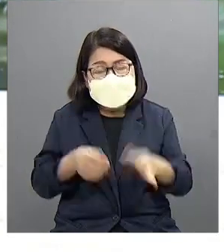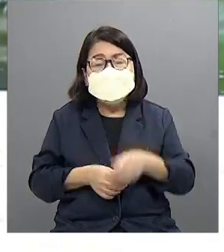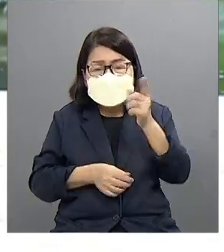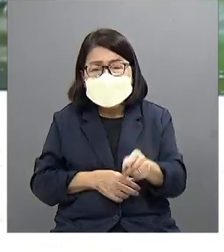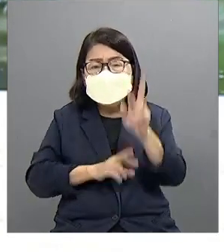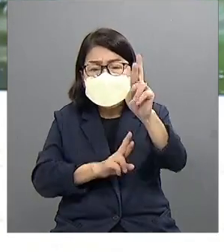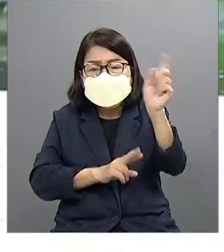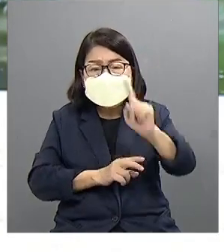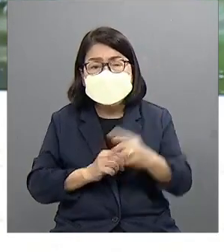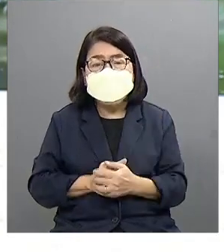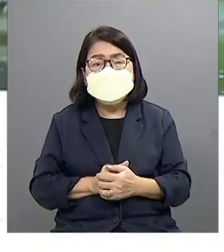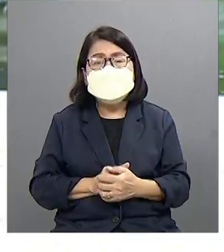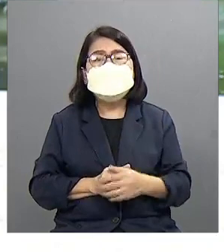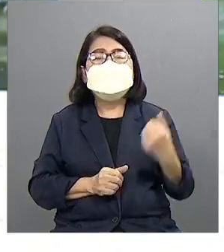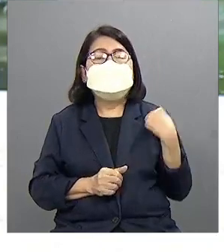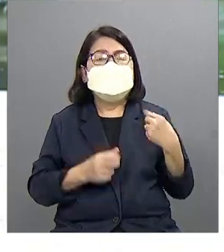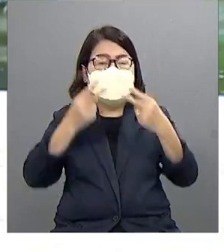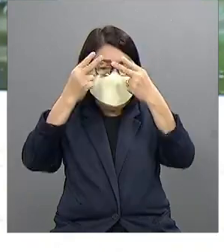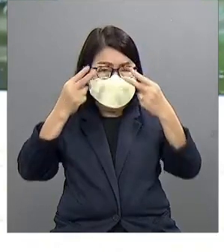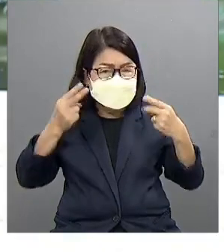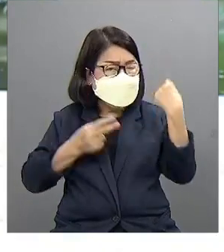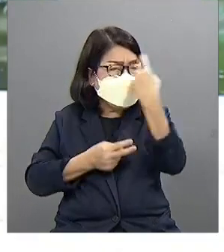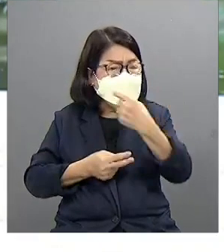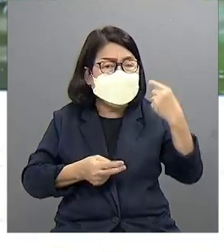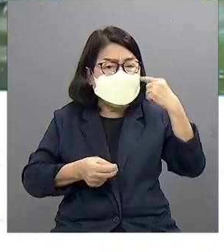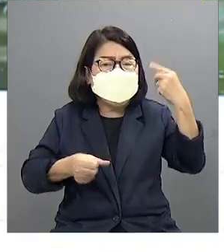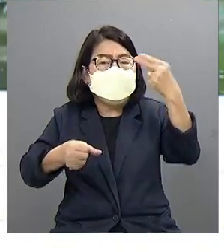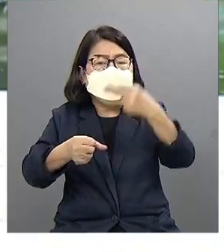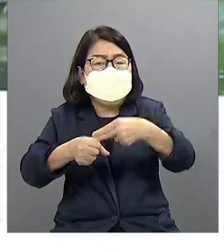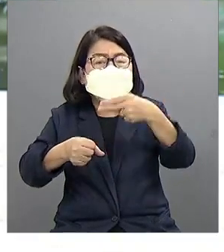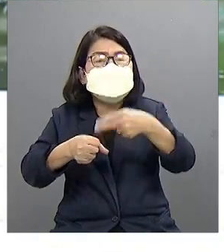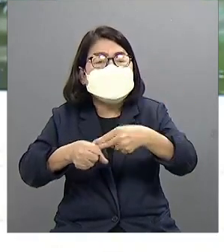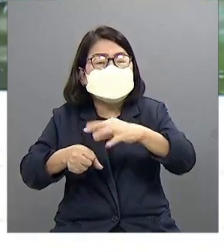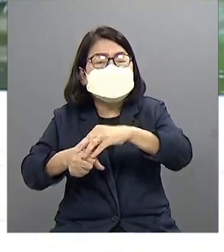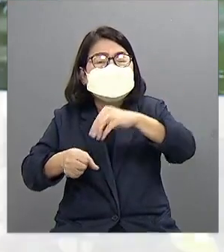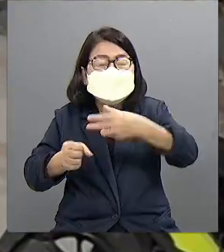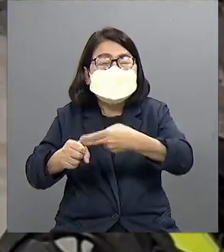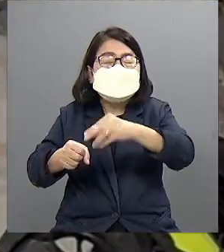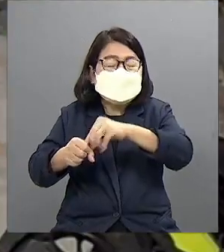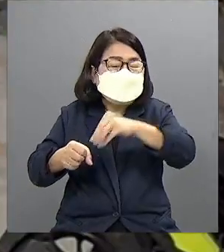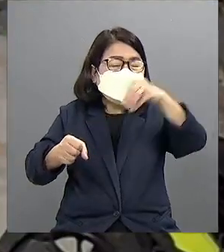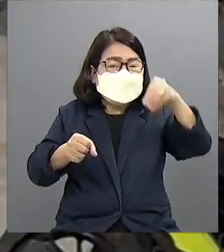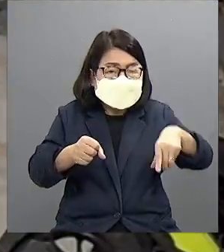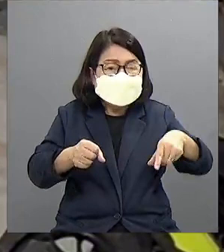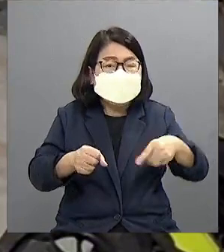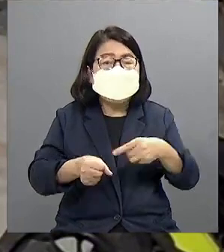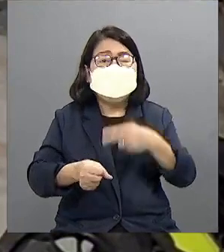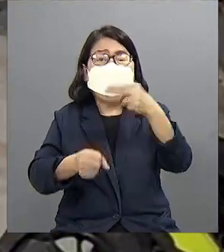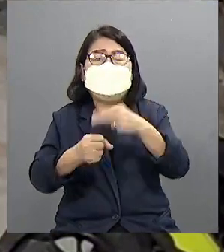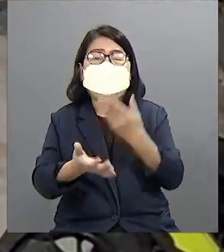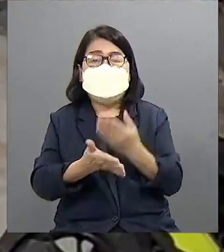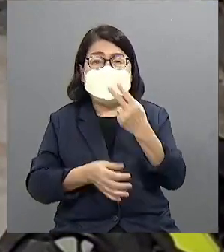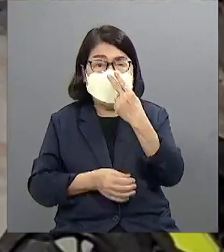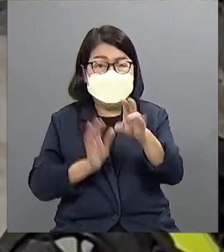ไปขโมยน้ำมันเพราะช่วงนี้น้ำมันแพงคุณผู้ชมไปดูภาพกันค่ะนี่ค่ะเ